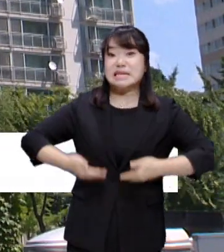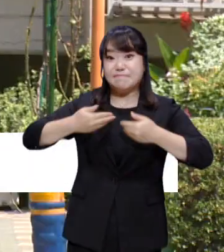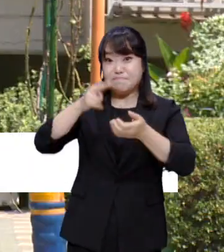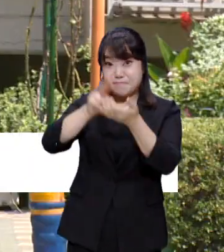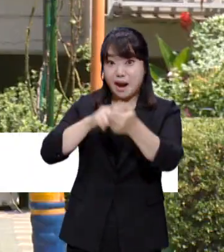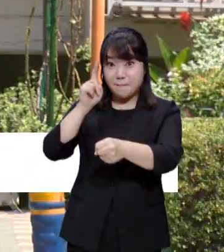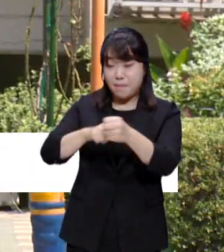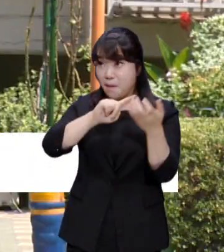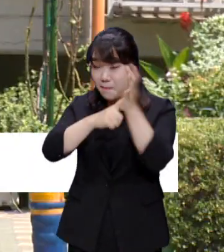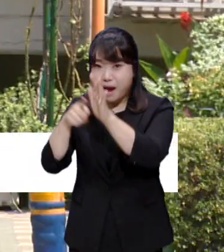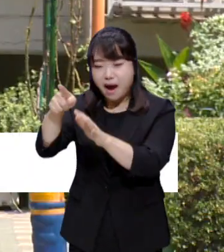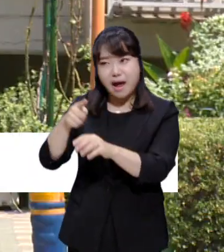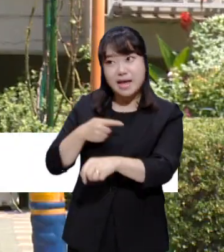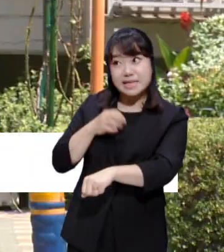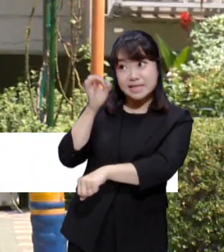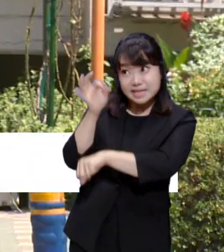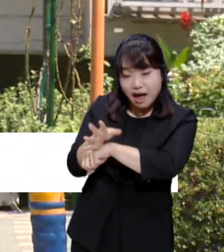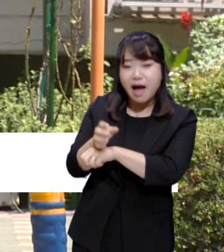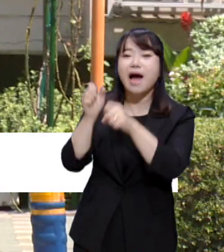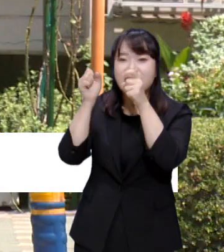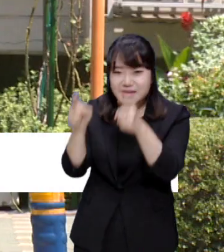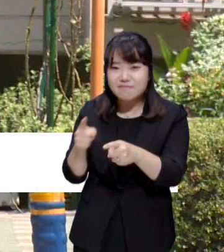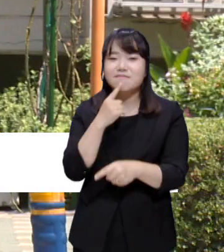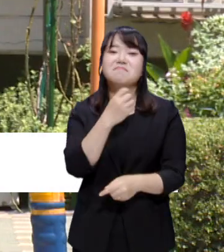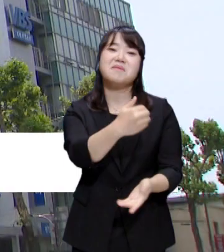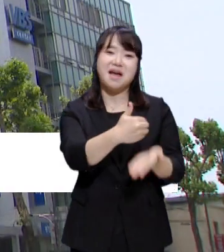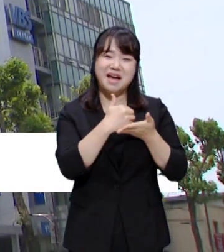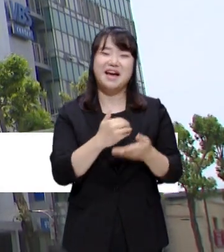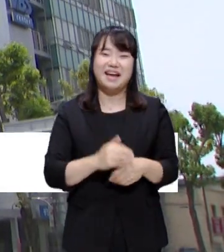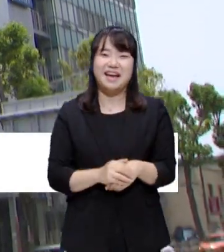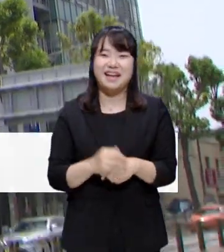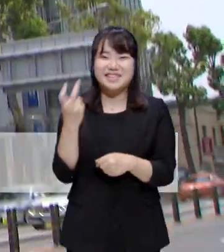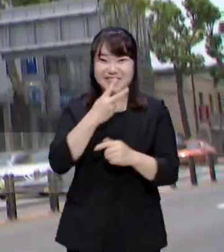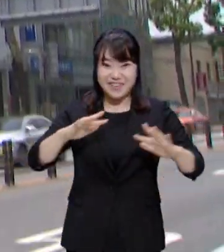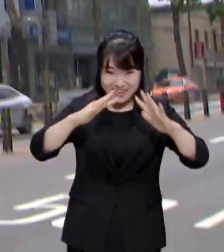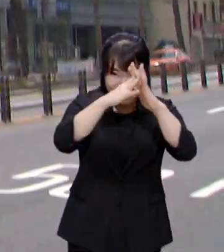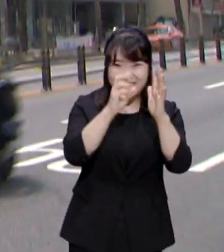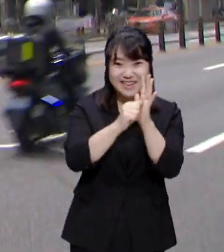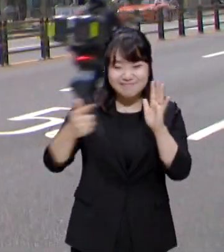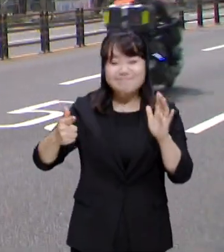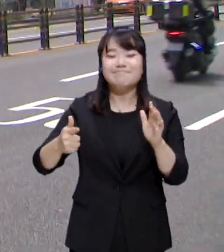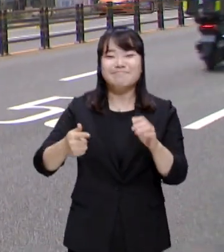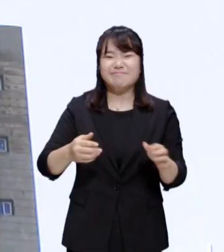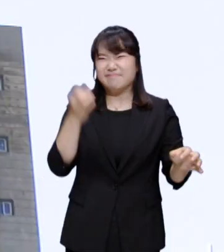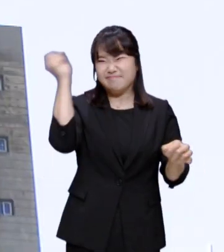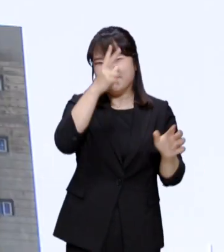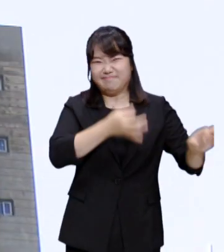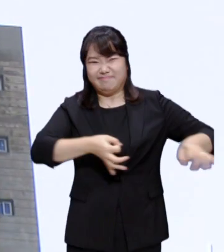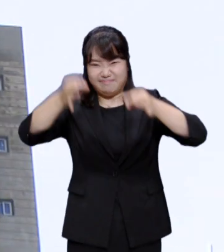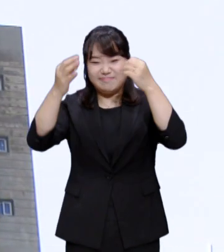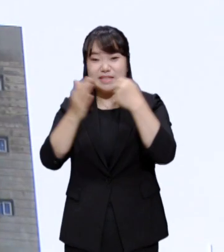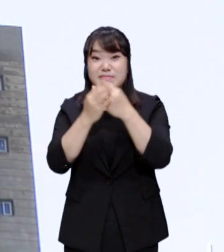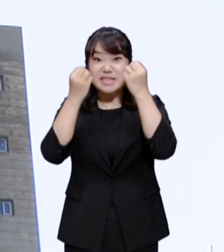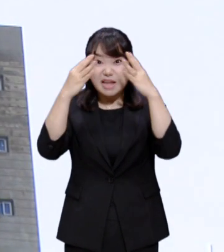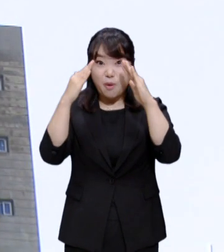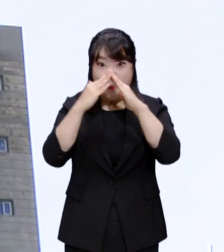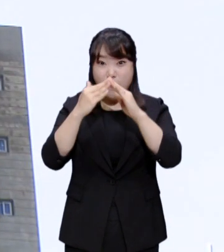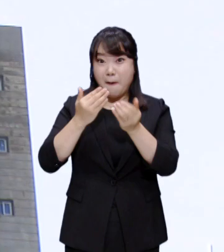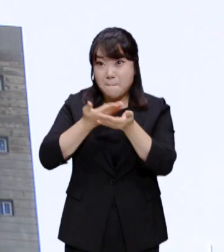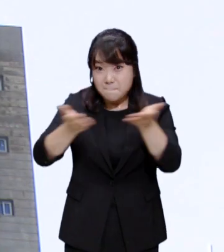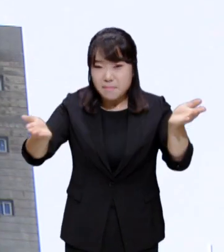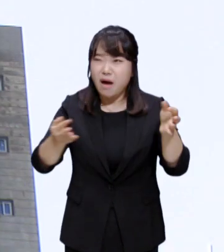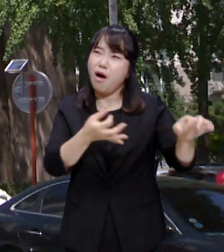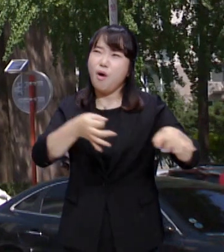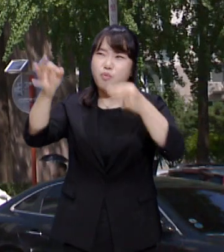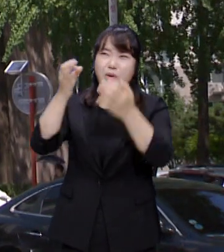것도 고려할 수 있는 시기라고 조언했습니다. 건설 자재와 인건비 폭등 등으로 신축은 분양가가 오를 걸로